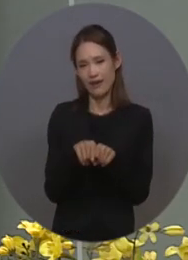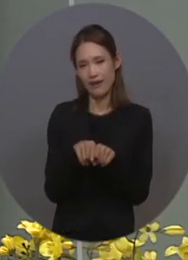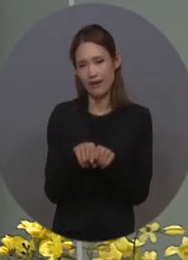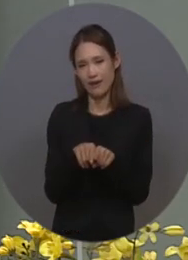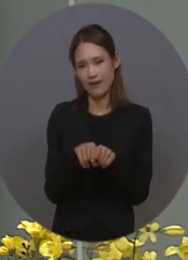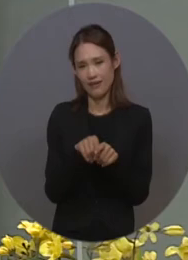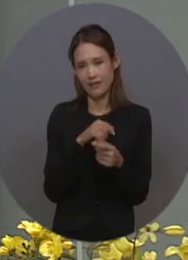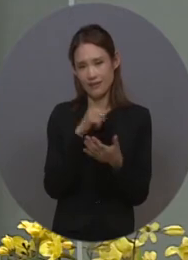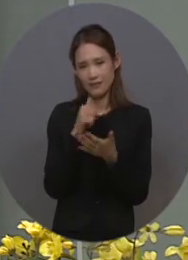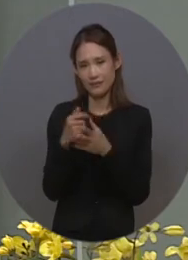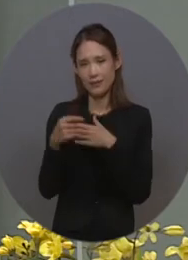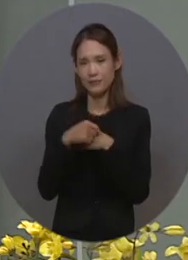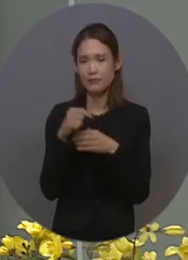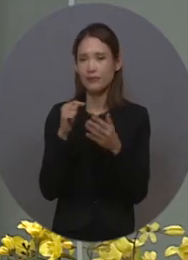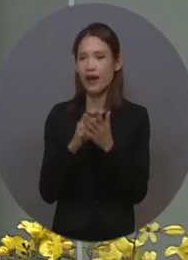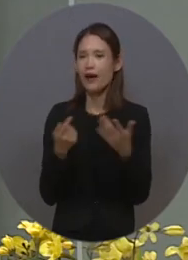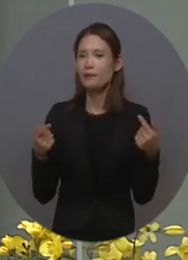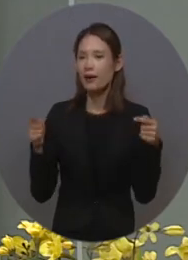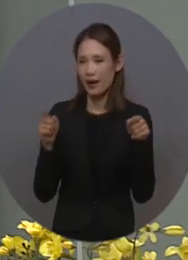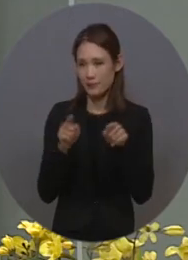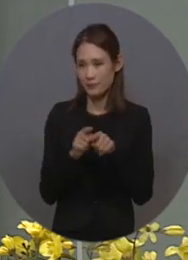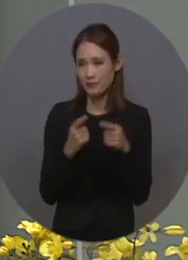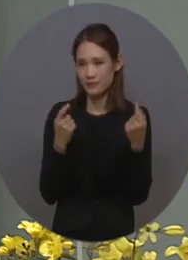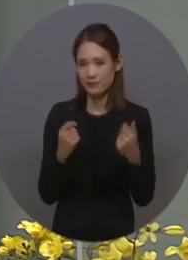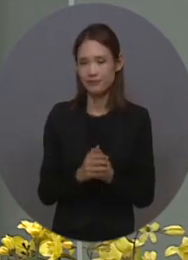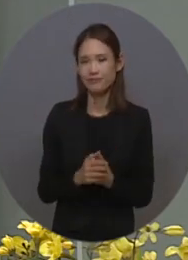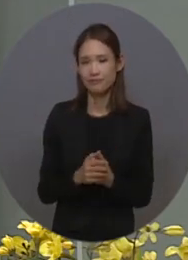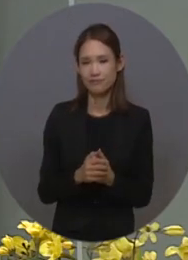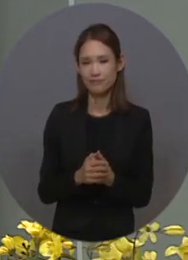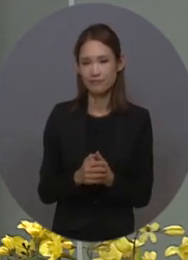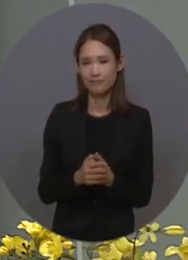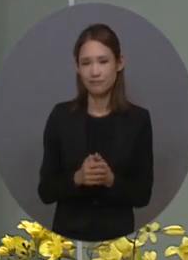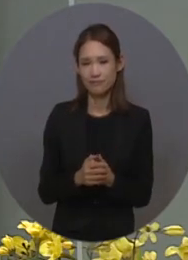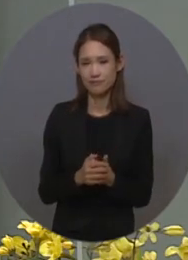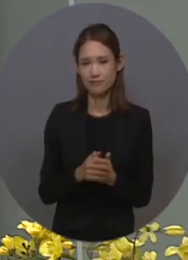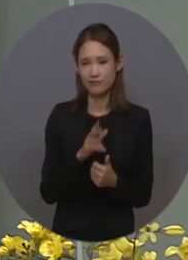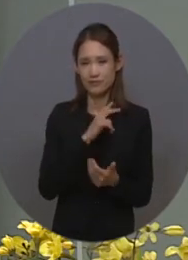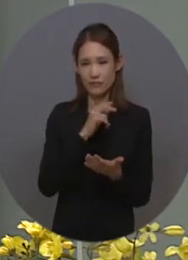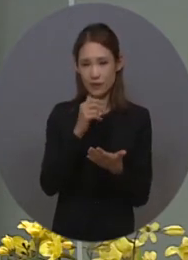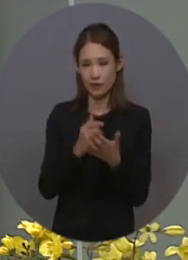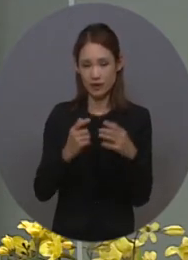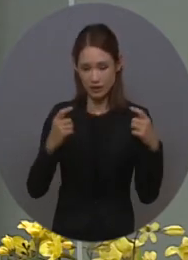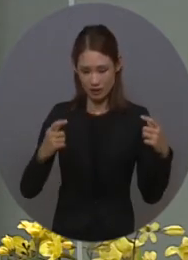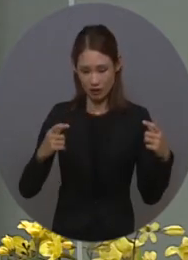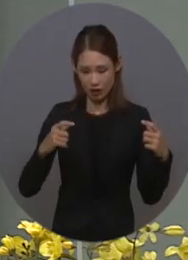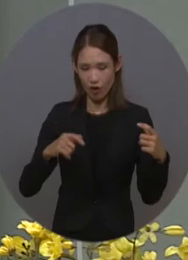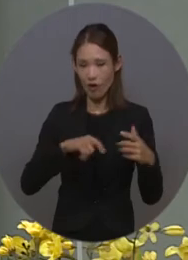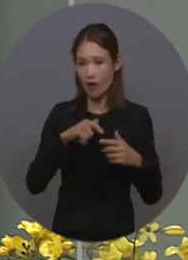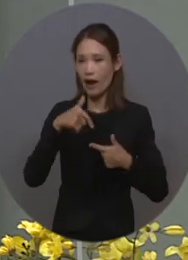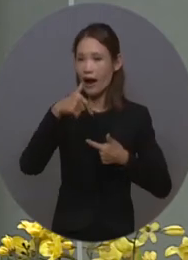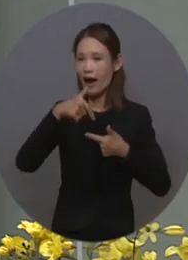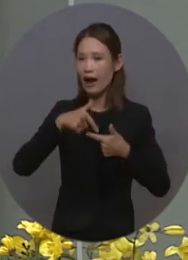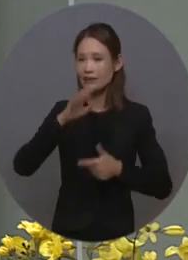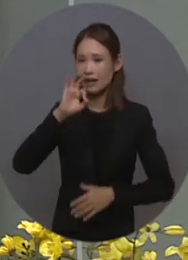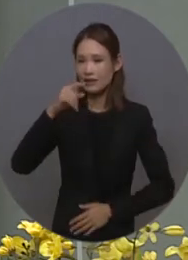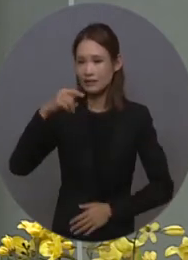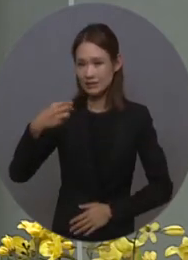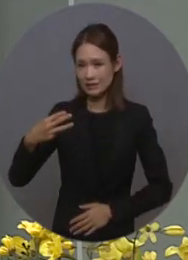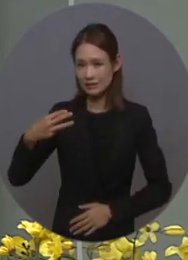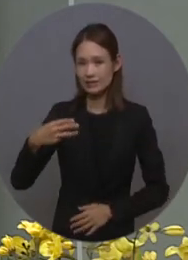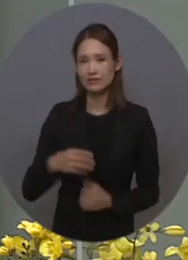박진 의원님의 마음이 함께한 네. 거라고 저는 생각이 듭니다. 네. 그리고 보니까 박진 의원님 지역구에도 강남 을이잖아요.